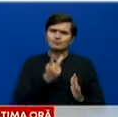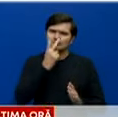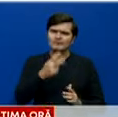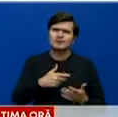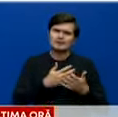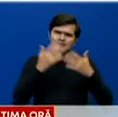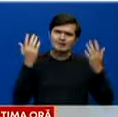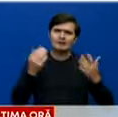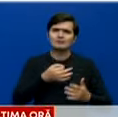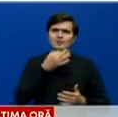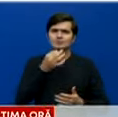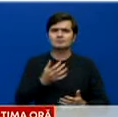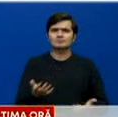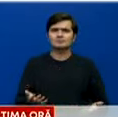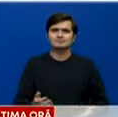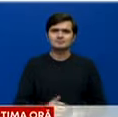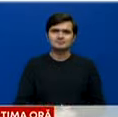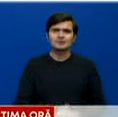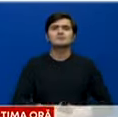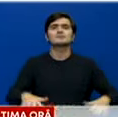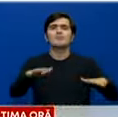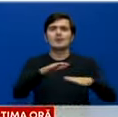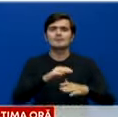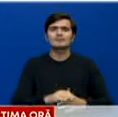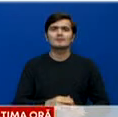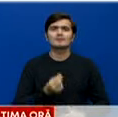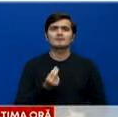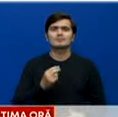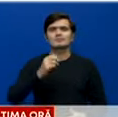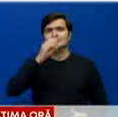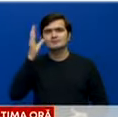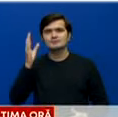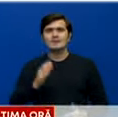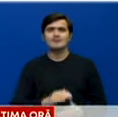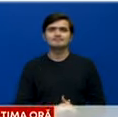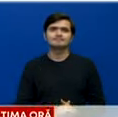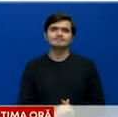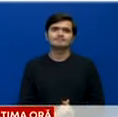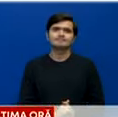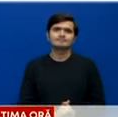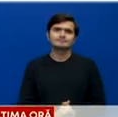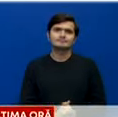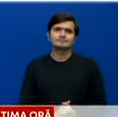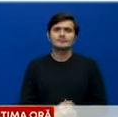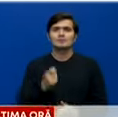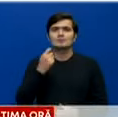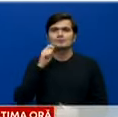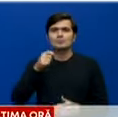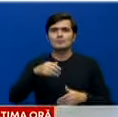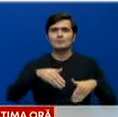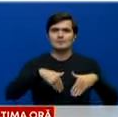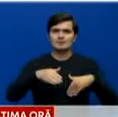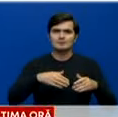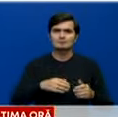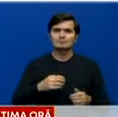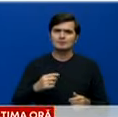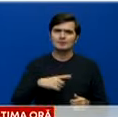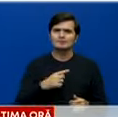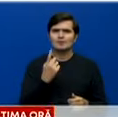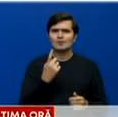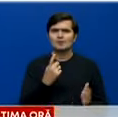în spațiu public. Mulțumesc. Vă rog, să continuăm. Bună ziua, Cătălina Mănoiu, Realitatea Plus. Domnule ministru, într-o